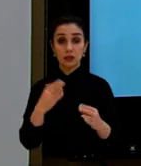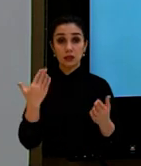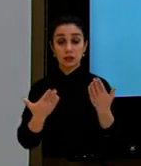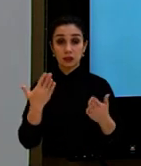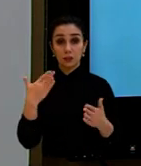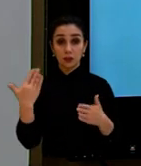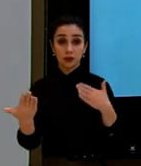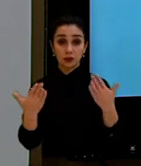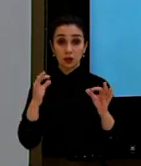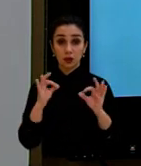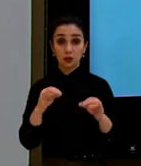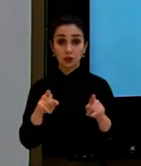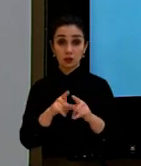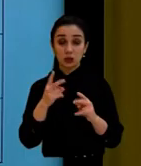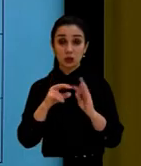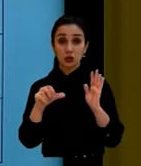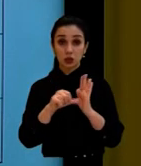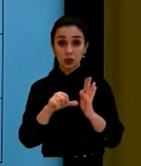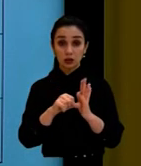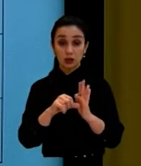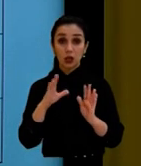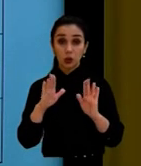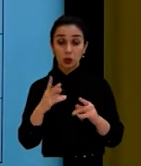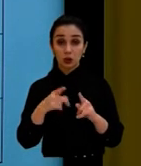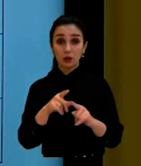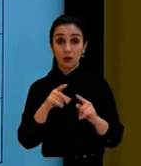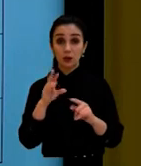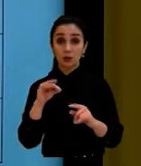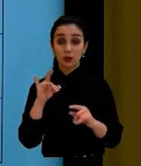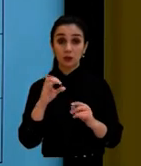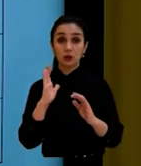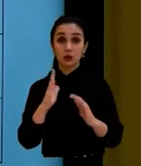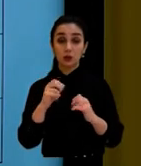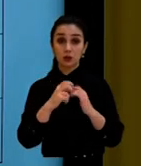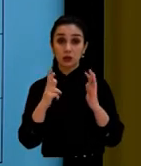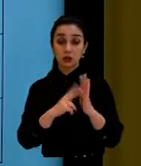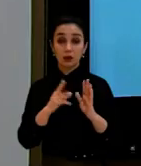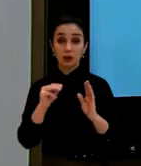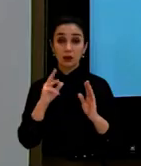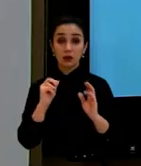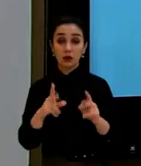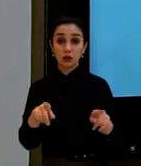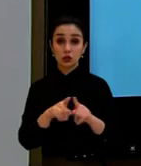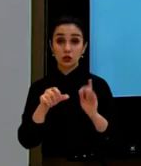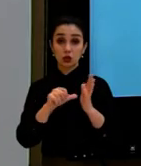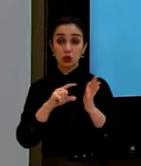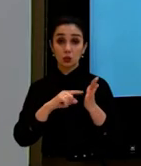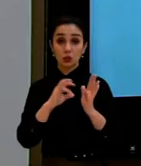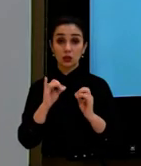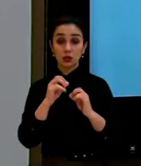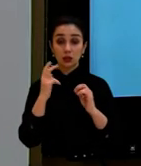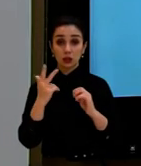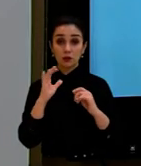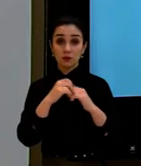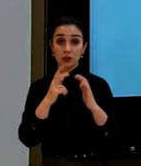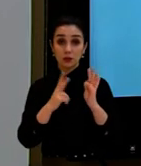Если сторона правильного треугольника 6, то периметр будет 18, так как 6 умноженное на 3 –